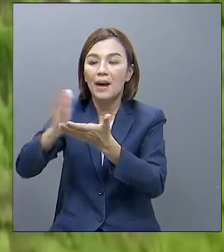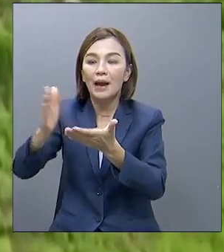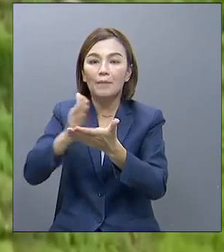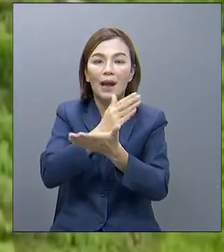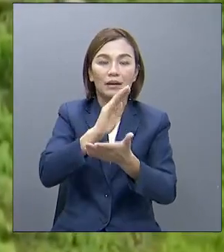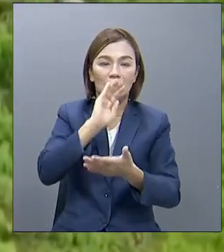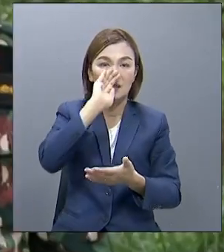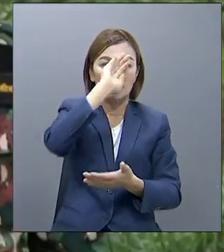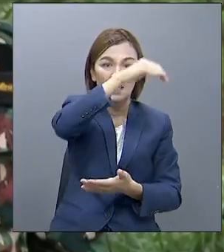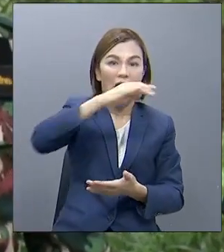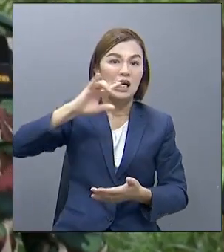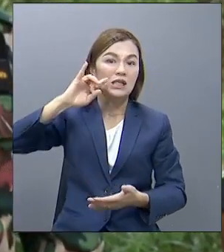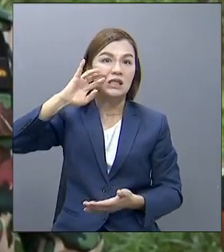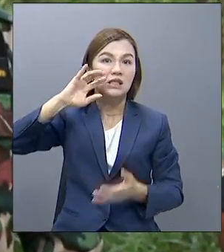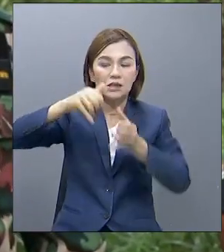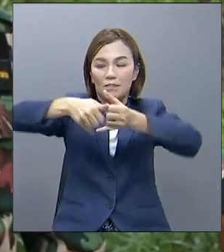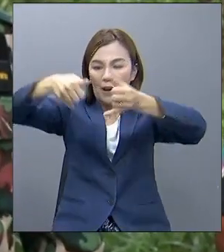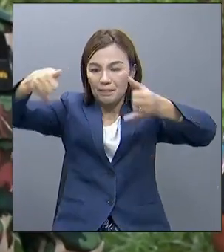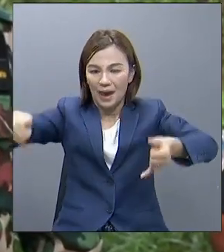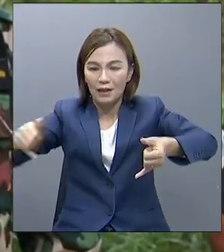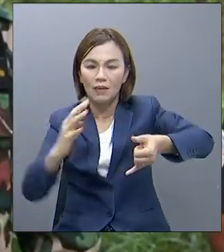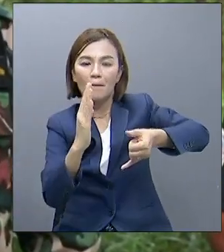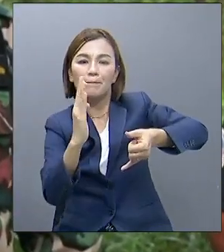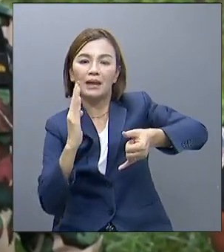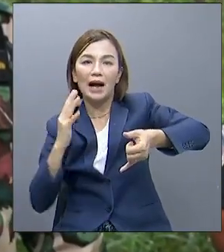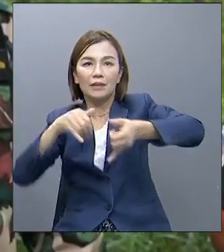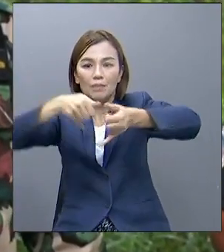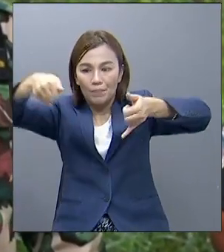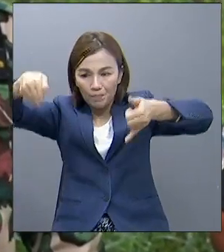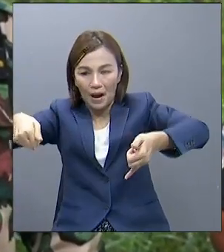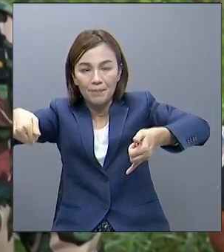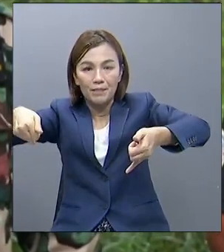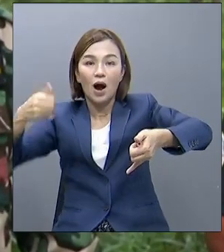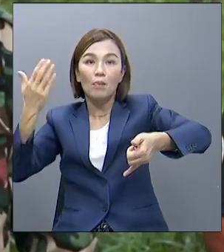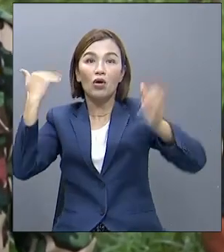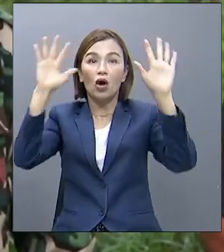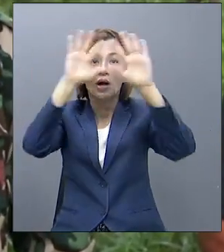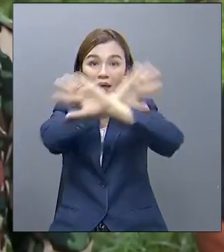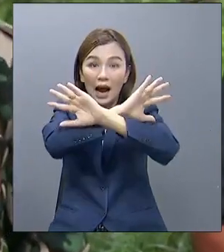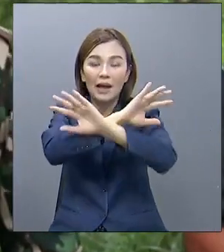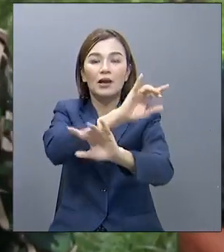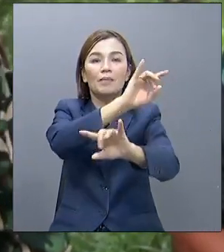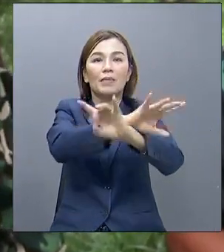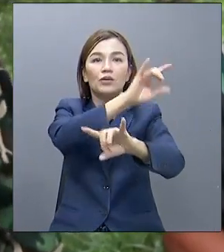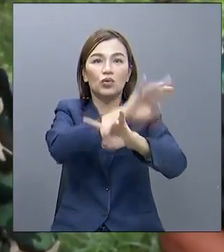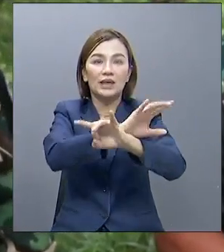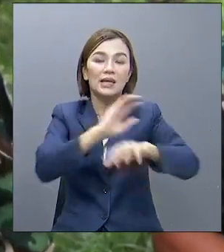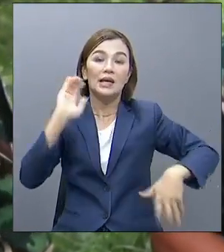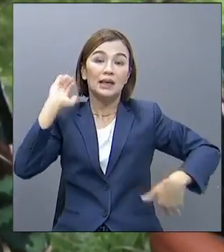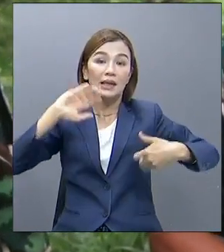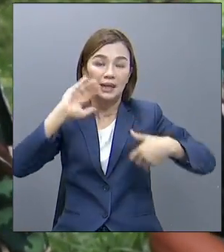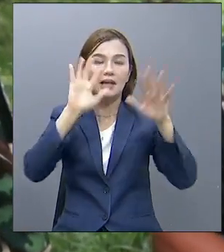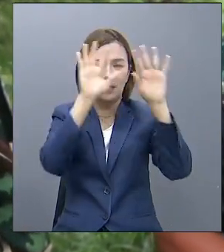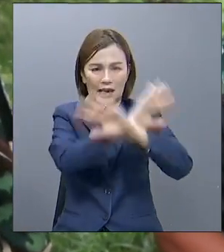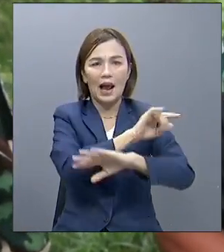กเรที่แยกกันอยู่ก็จะทำคล้ายๆเหมือนกับที่เราทำที่เพชรบุรีที่ซึ่งจะทำกรงลิงเหมือนกันอันนี้ก็จะเป็น